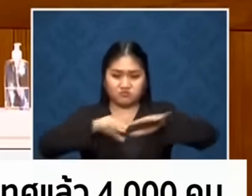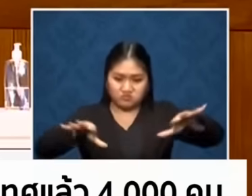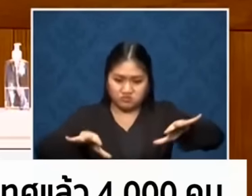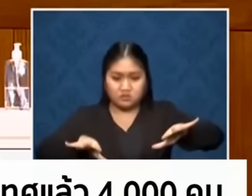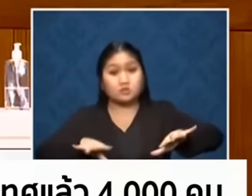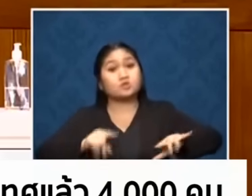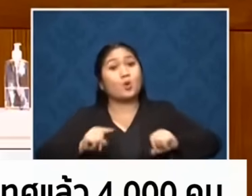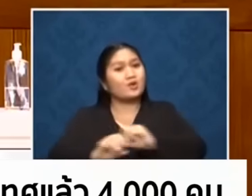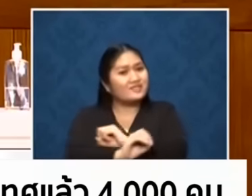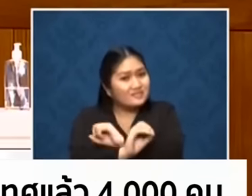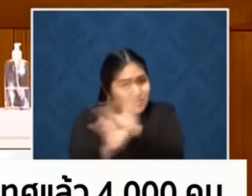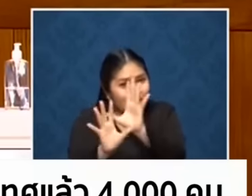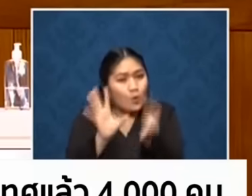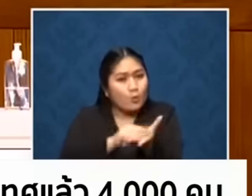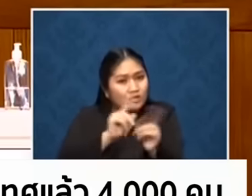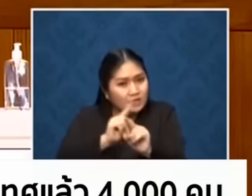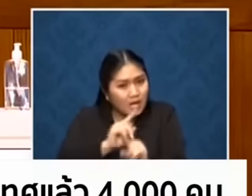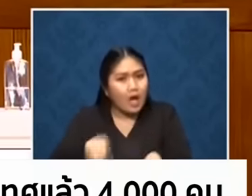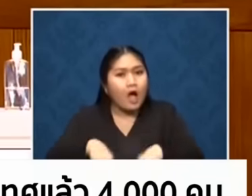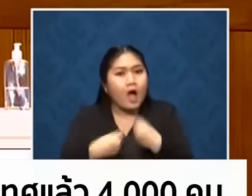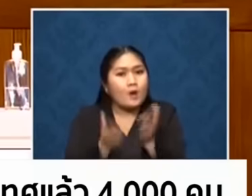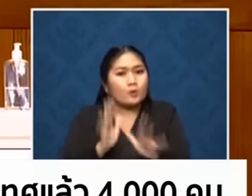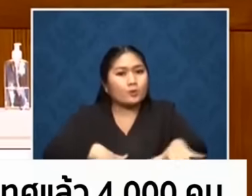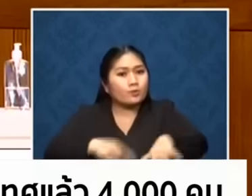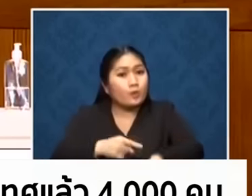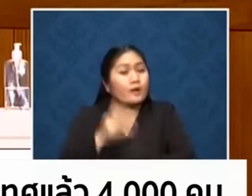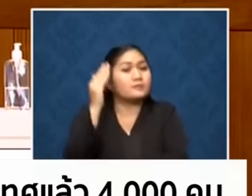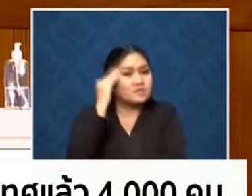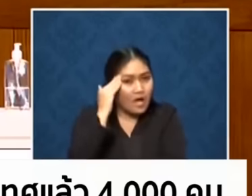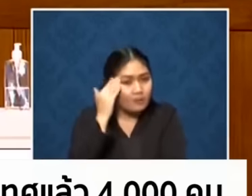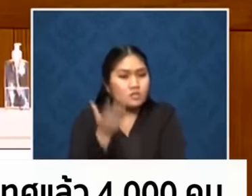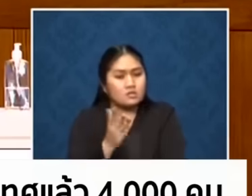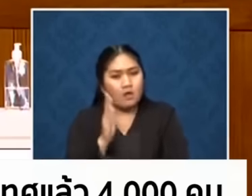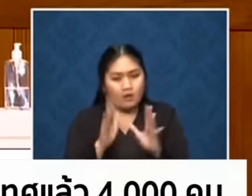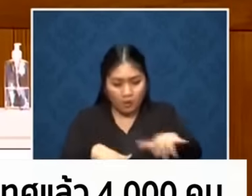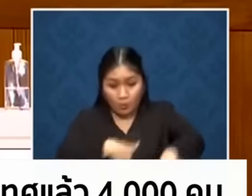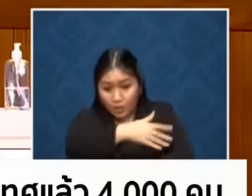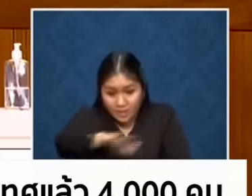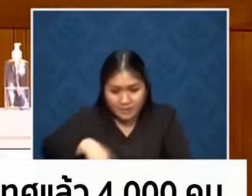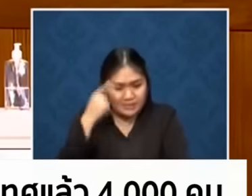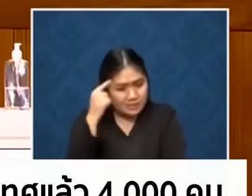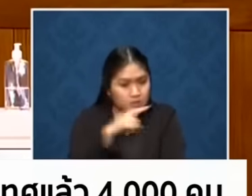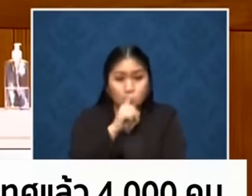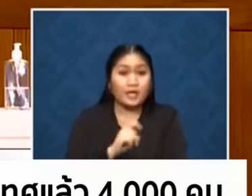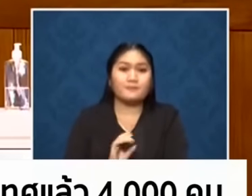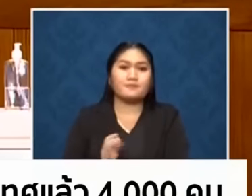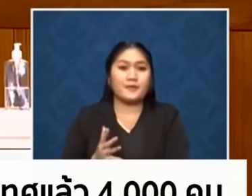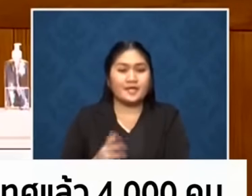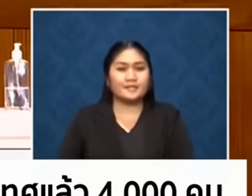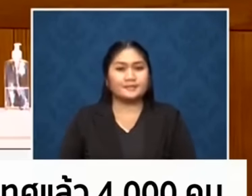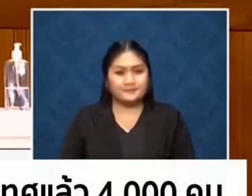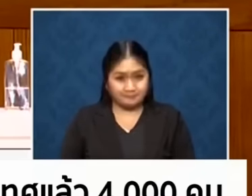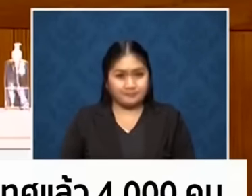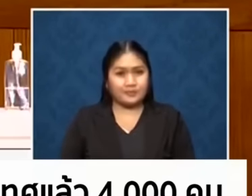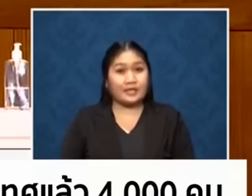กมาก็เลยเป็นมูลเหตุที่ทำให้คนไทยเนี่ยกลับกันไม่เยอะนะคะนายกบอกสะเทือนใจเพราะว่ามันก็สะท้อนให้เห็นถึงปัญหาเศรษฐกิจของประเทศ